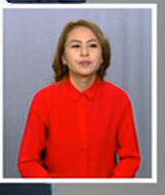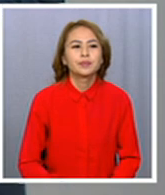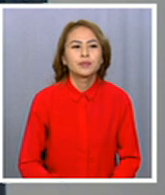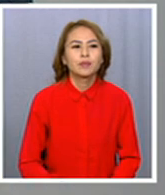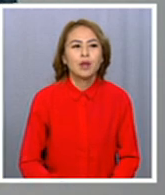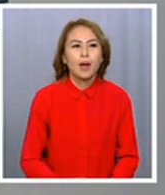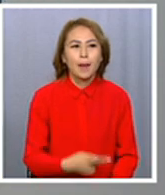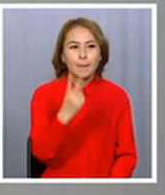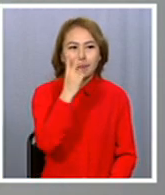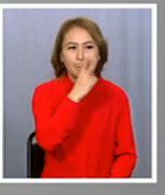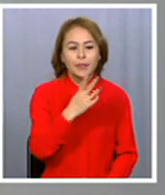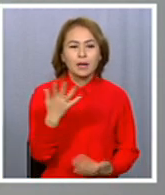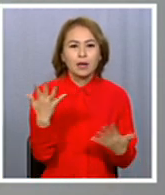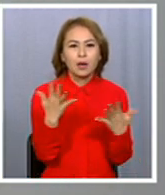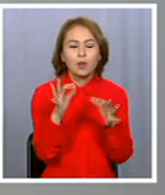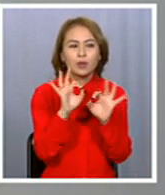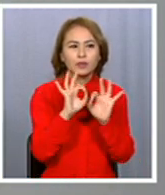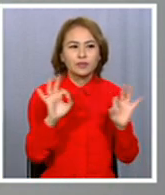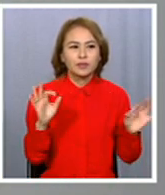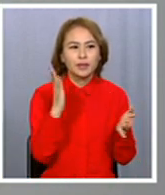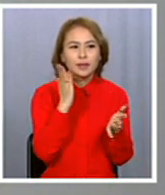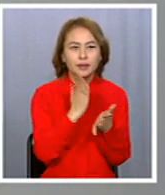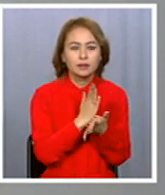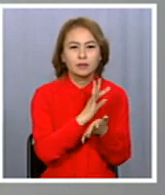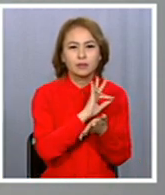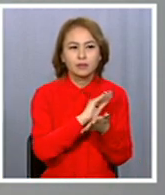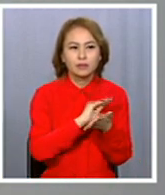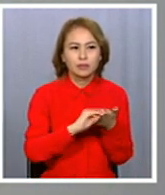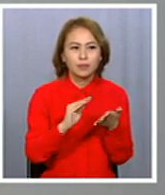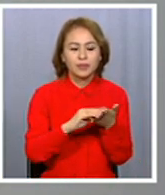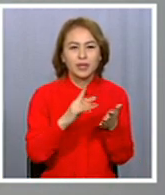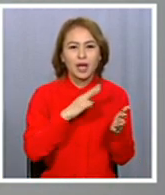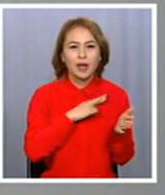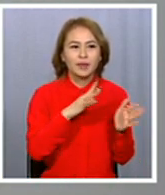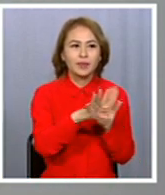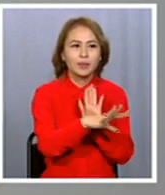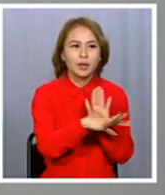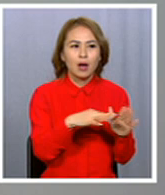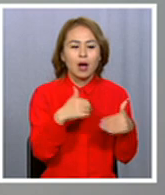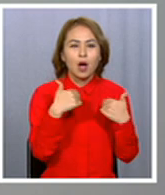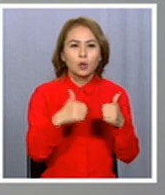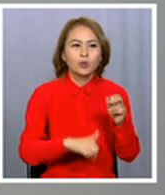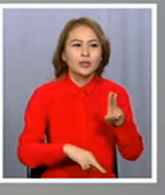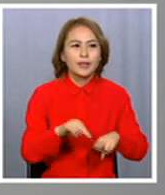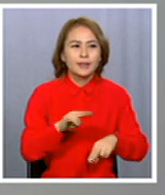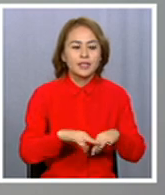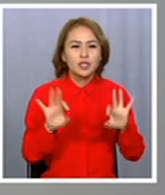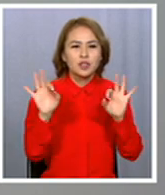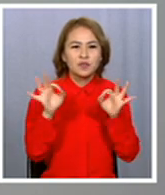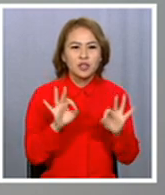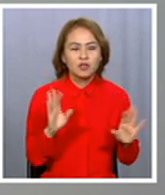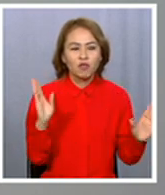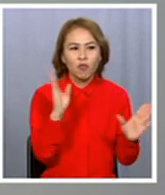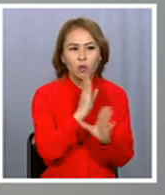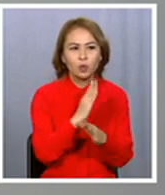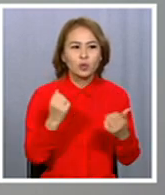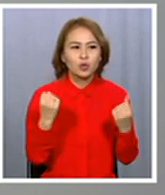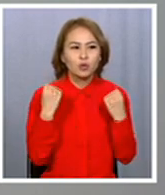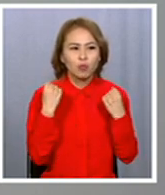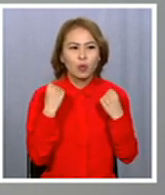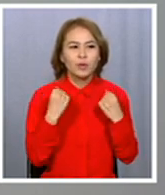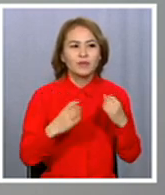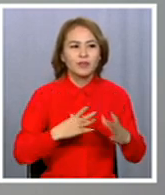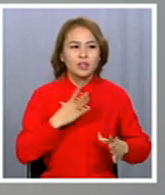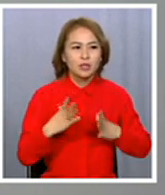Посмотрите, какой замечательный постер у него получился. Я выбираю хорошее настроение, свежий воздух, спорт, физический